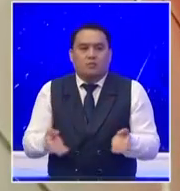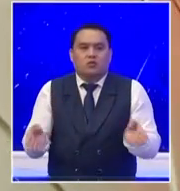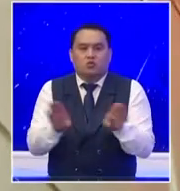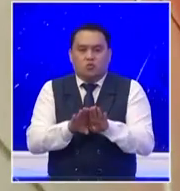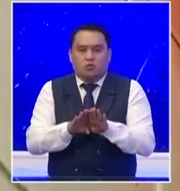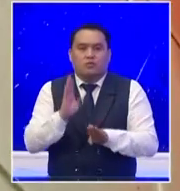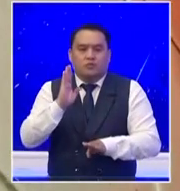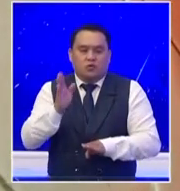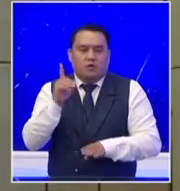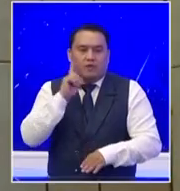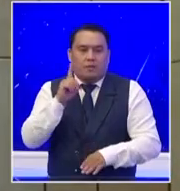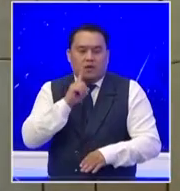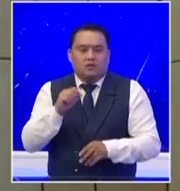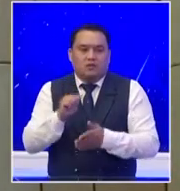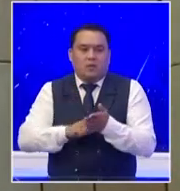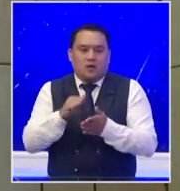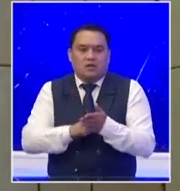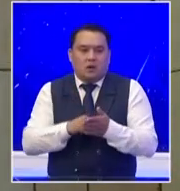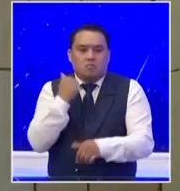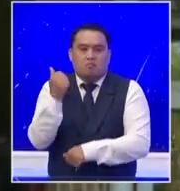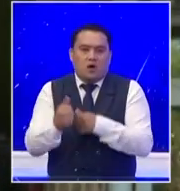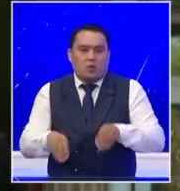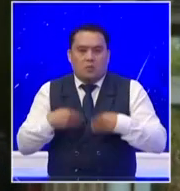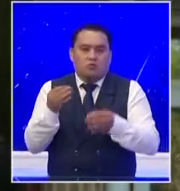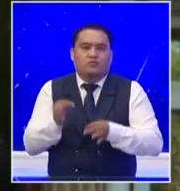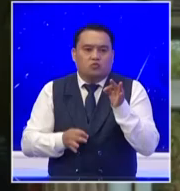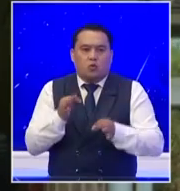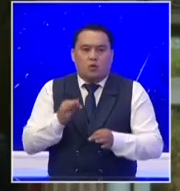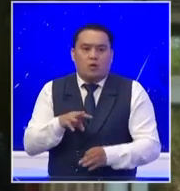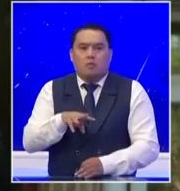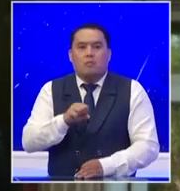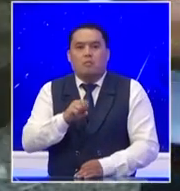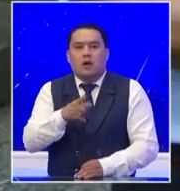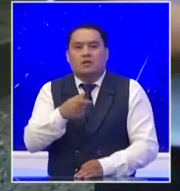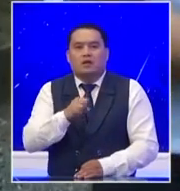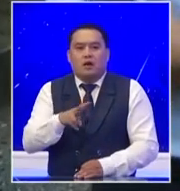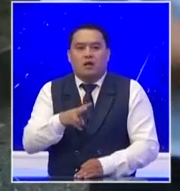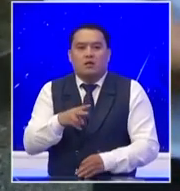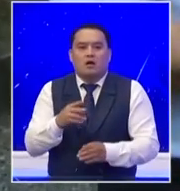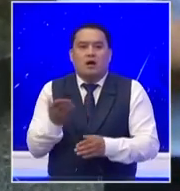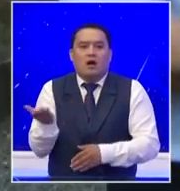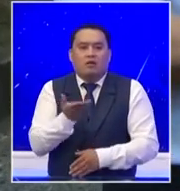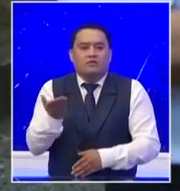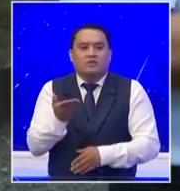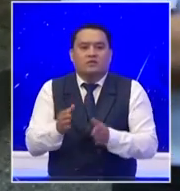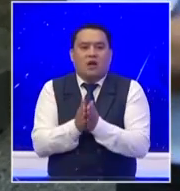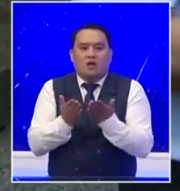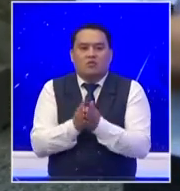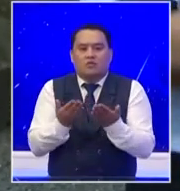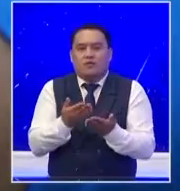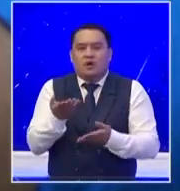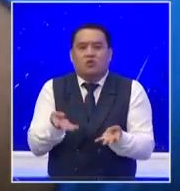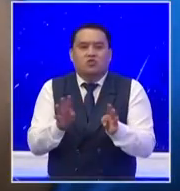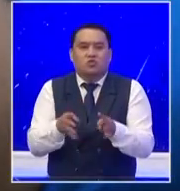приостановлена объекта. Пока не устранится замечание, и материал будет передан в суд. Кафе «Мангал». Здесь у официантов отсутствуют медкнижки, а шашлычники даже